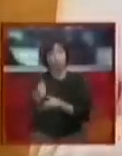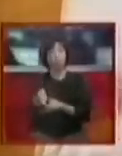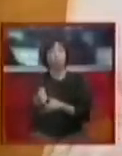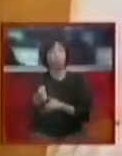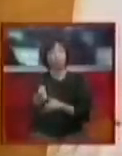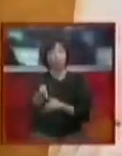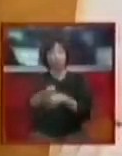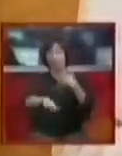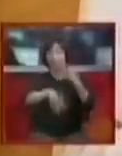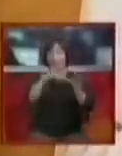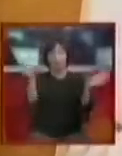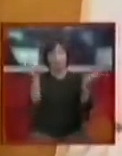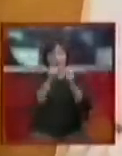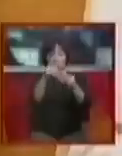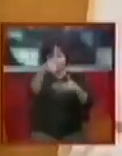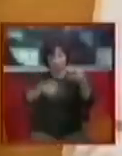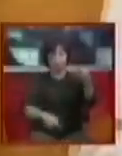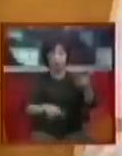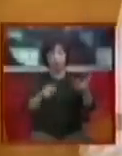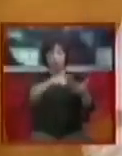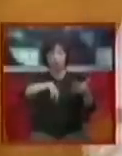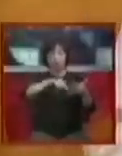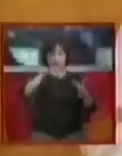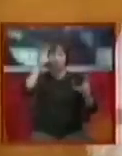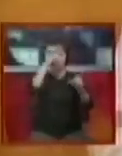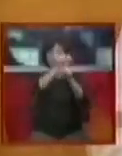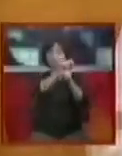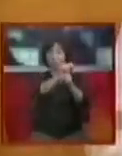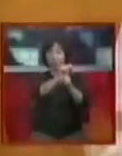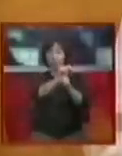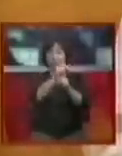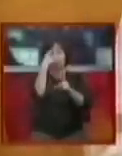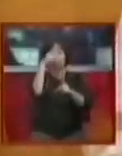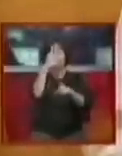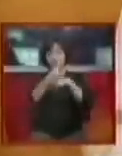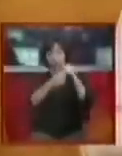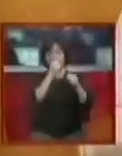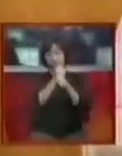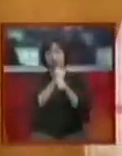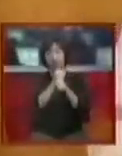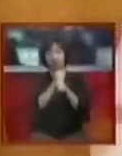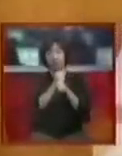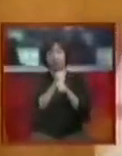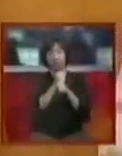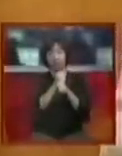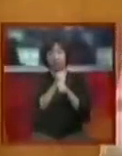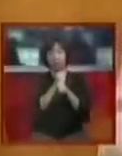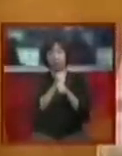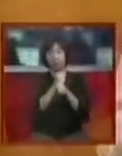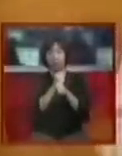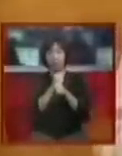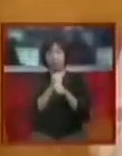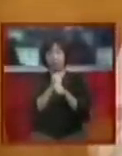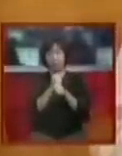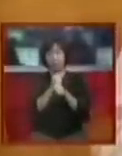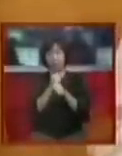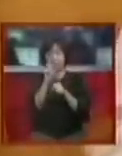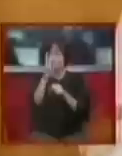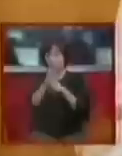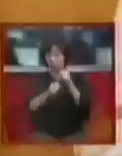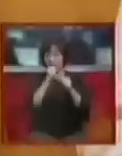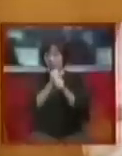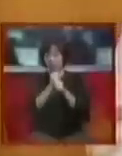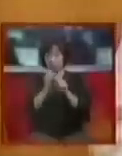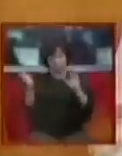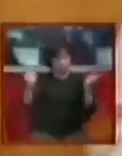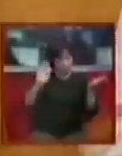kinabukasan, ang lahat ng ito, naabot natin sa loob lamang ng 2 taon. Pagtabihin po natin ang 2 taon na ito at